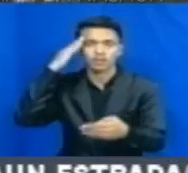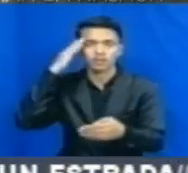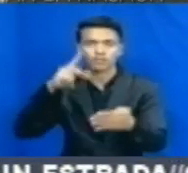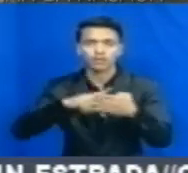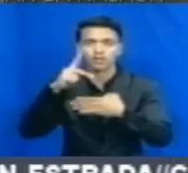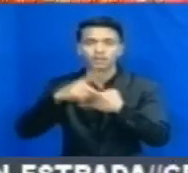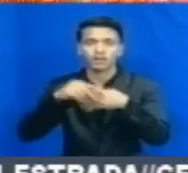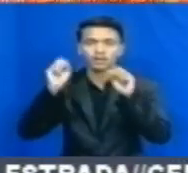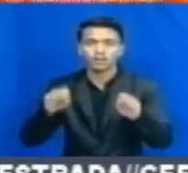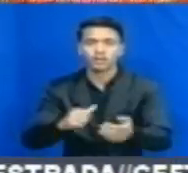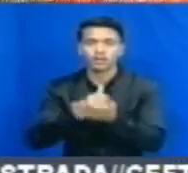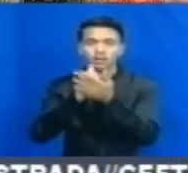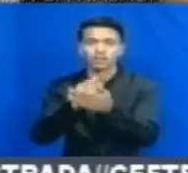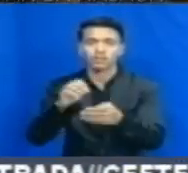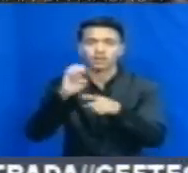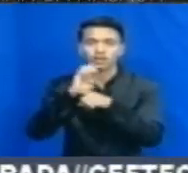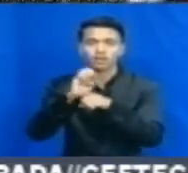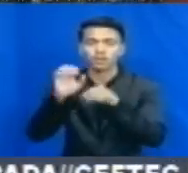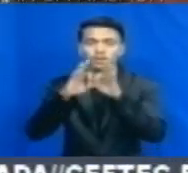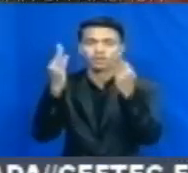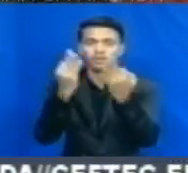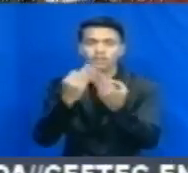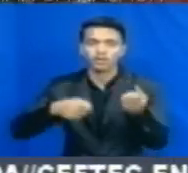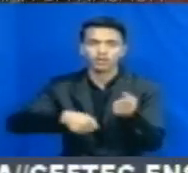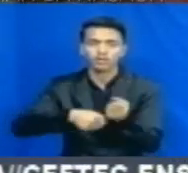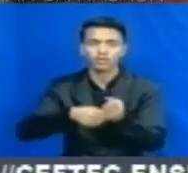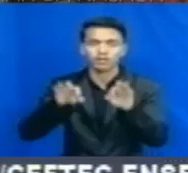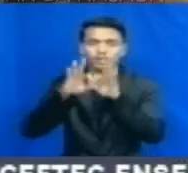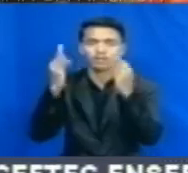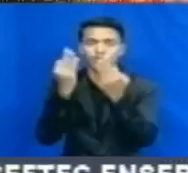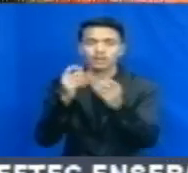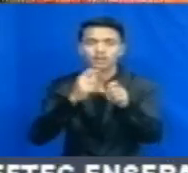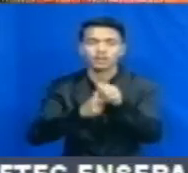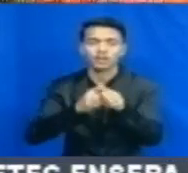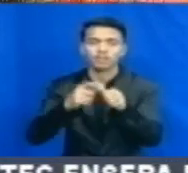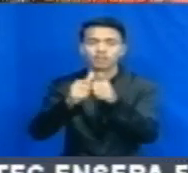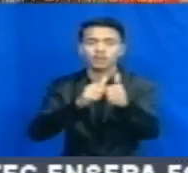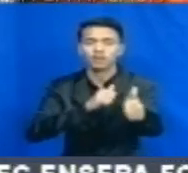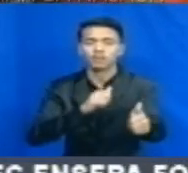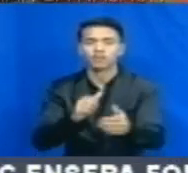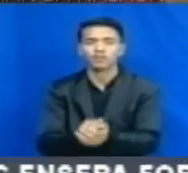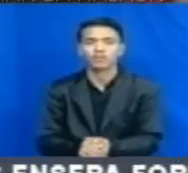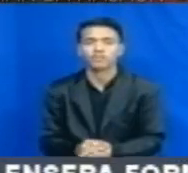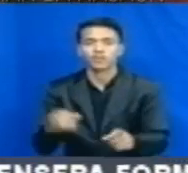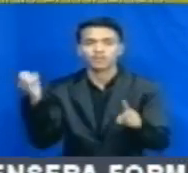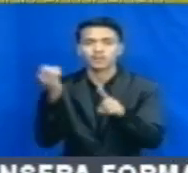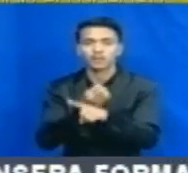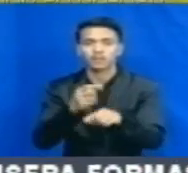programa ne bele apoio rendimento comunidade nian hori sustenta necessidade família ba curto prazo. O objetivo pemopa ne